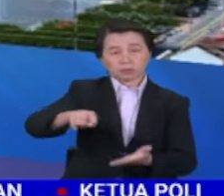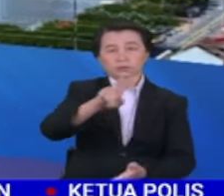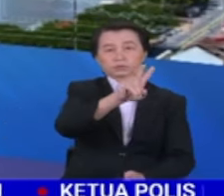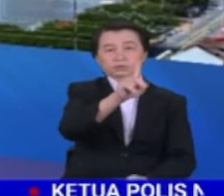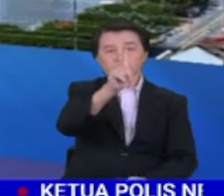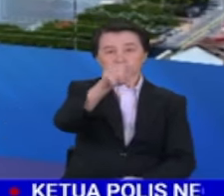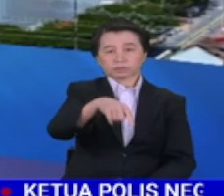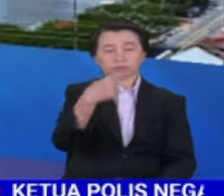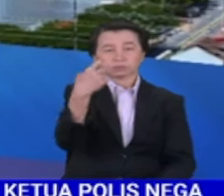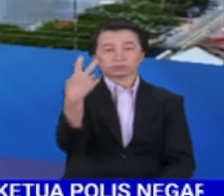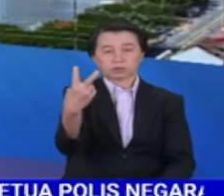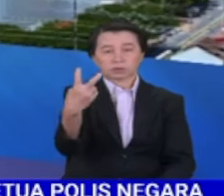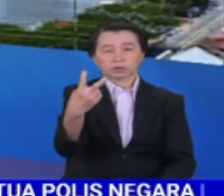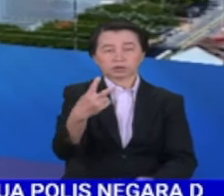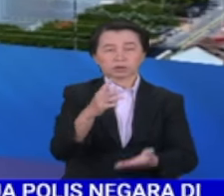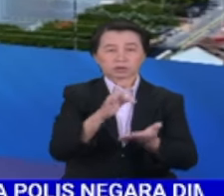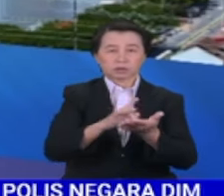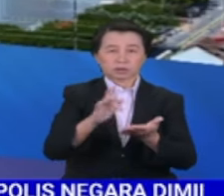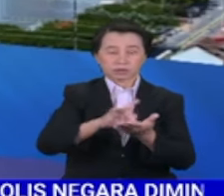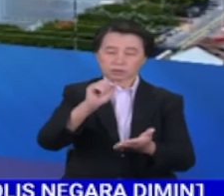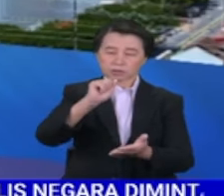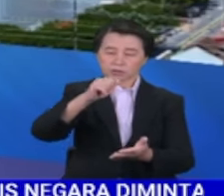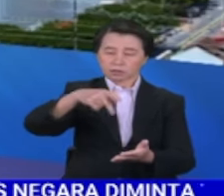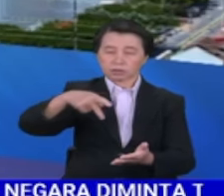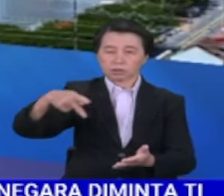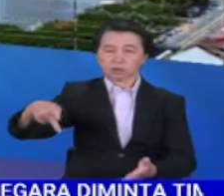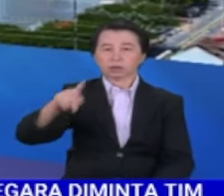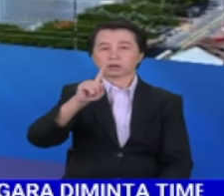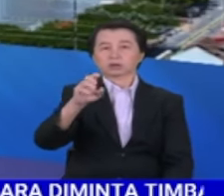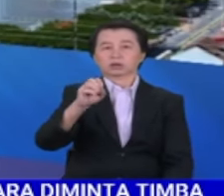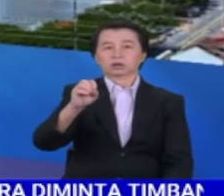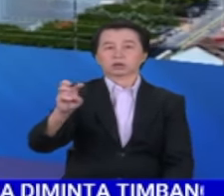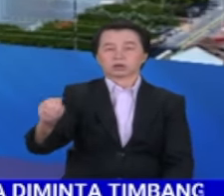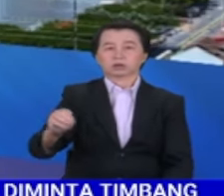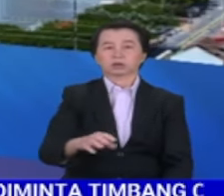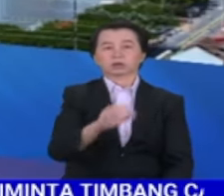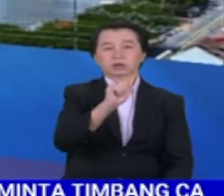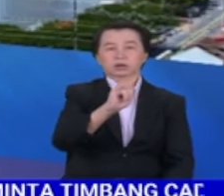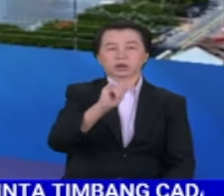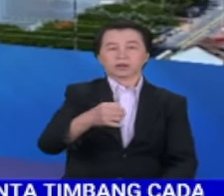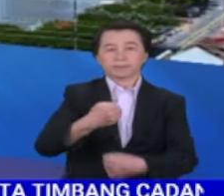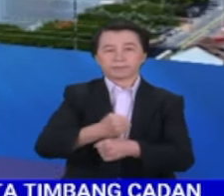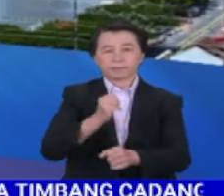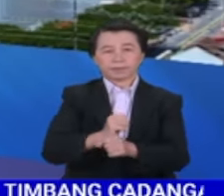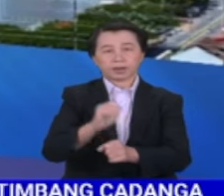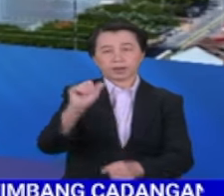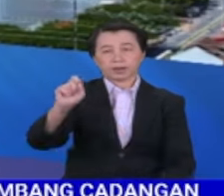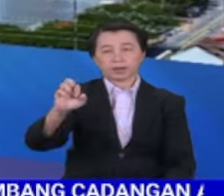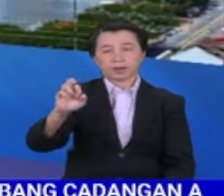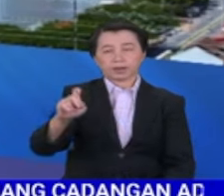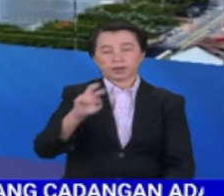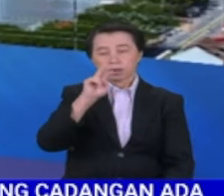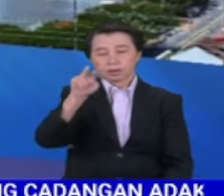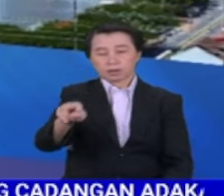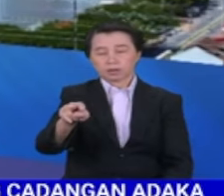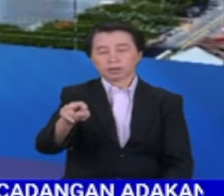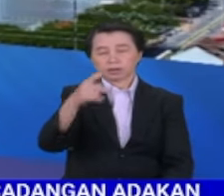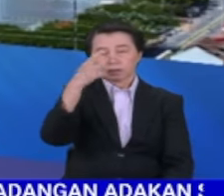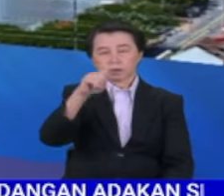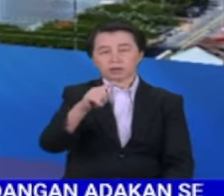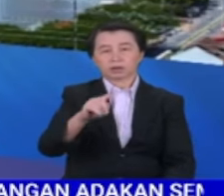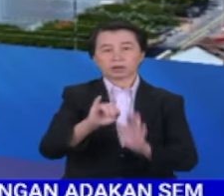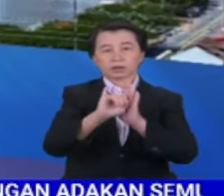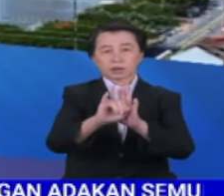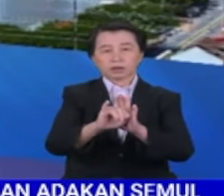Februari ini penelusi aplikasi Zoom ceramah bertajuk Ai meets to